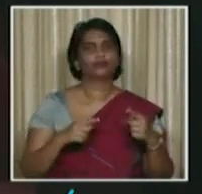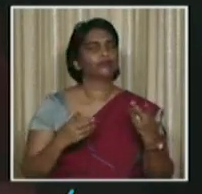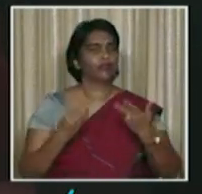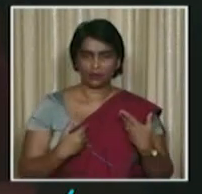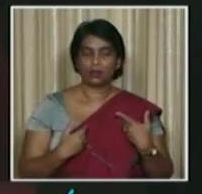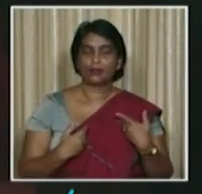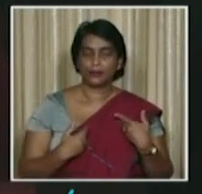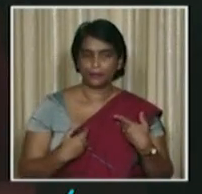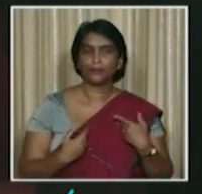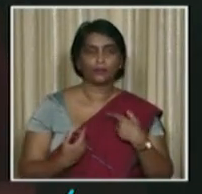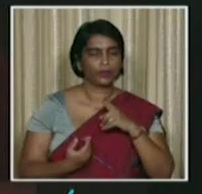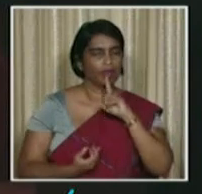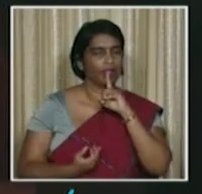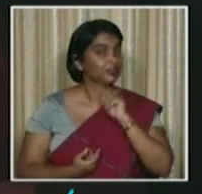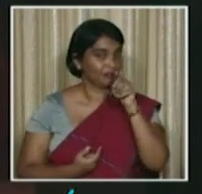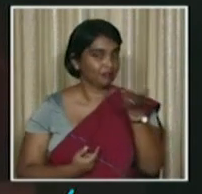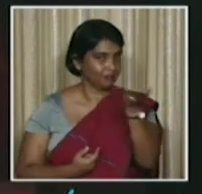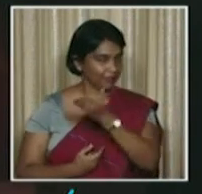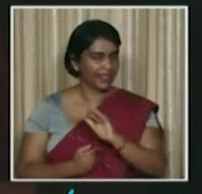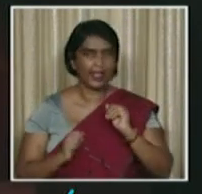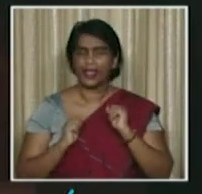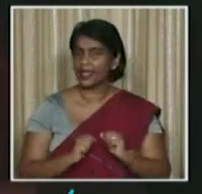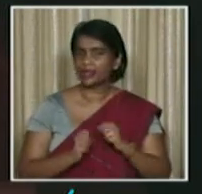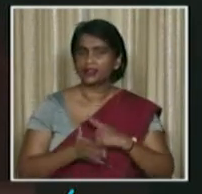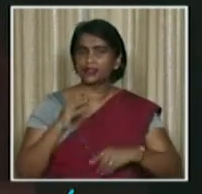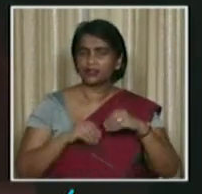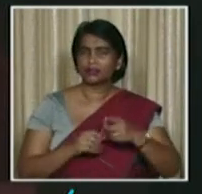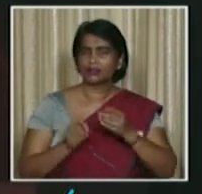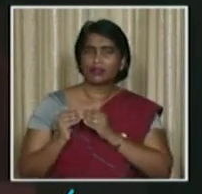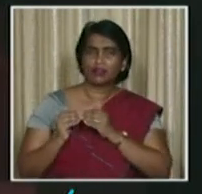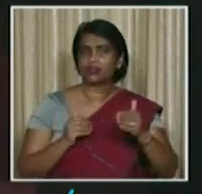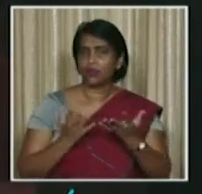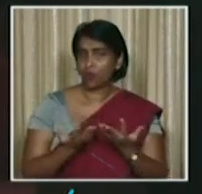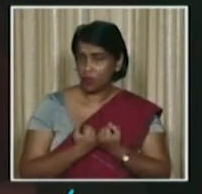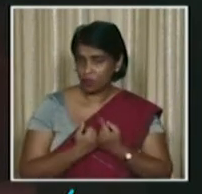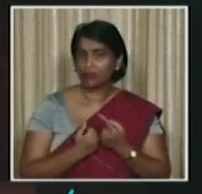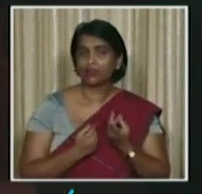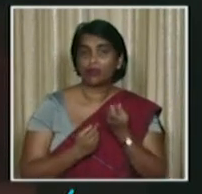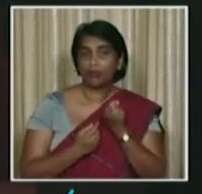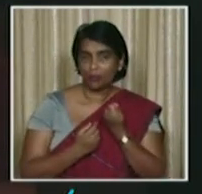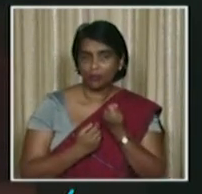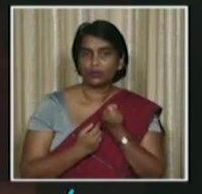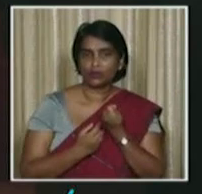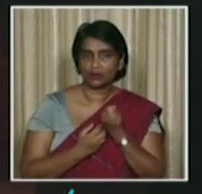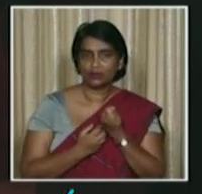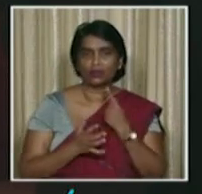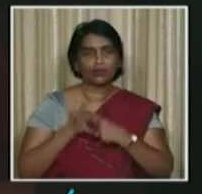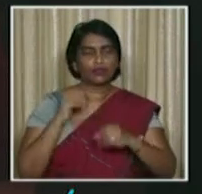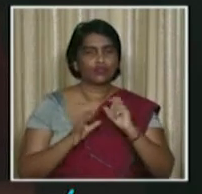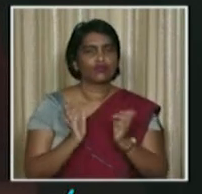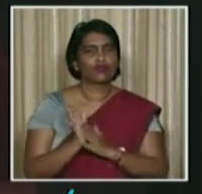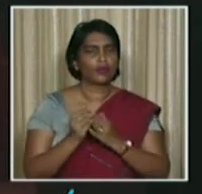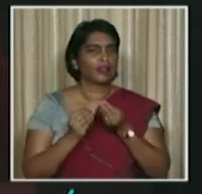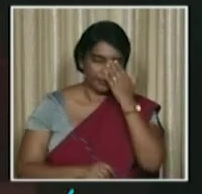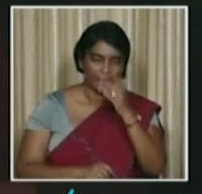අඩපණ වෙලා තිබෙනවා. මම අහන්න කැමතියි ඔබතුමන්ලගේ ඇයි මේ මැතිවරණය පවත්වන්නට අවශ්‍ය අර මුදල් ටික මැතිවරණ කොමිෂන්